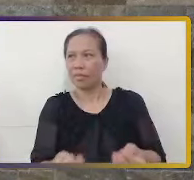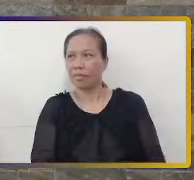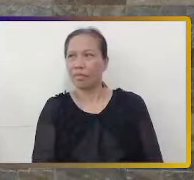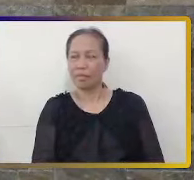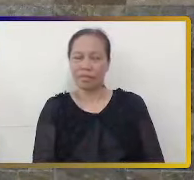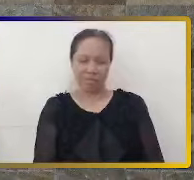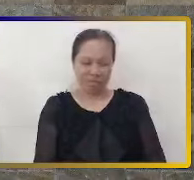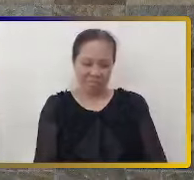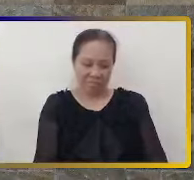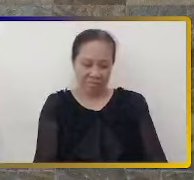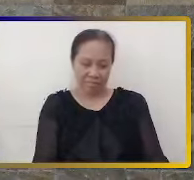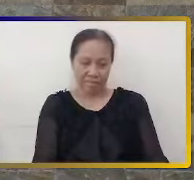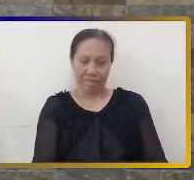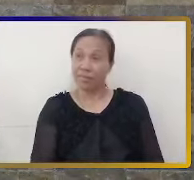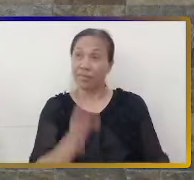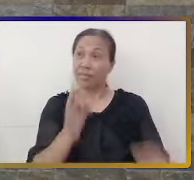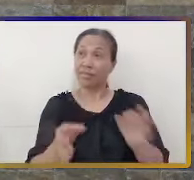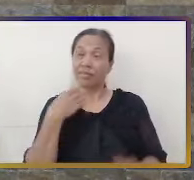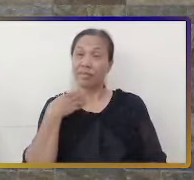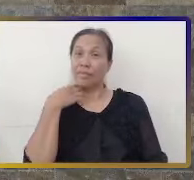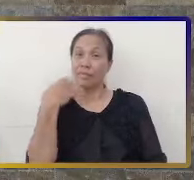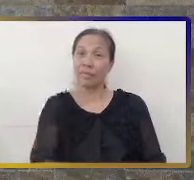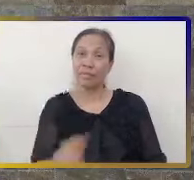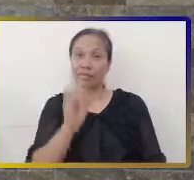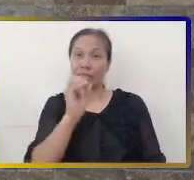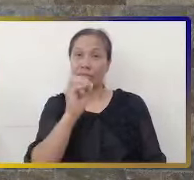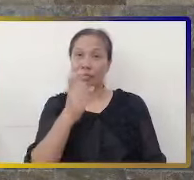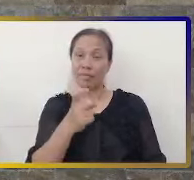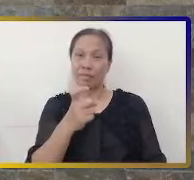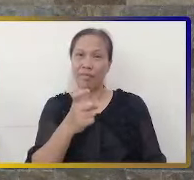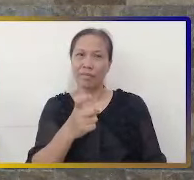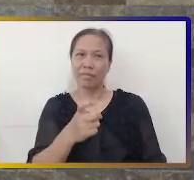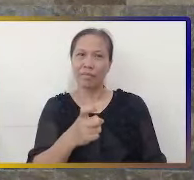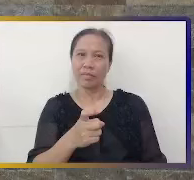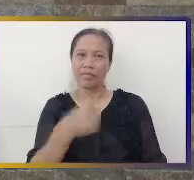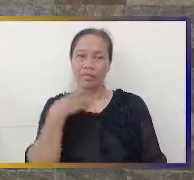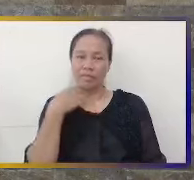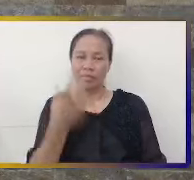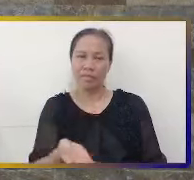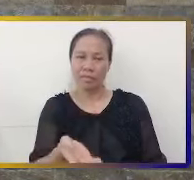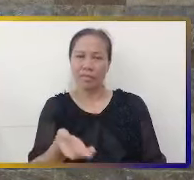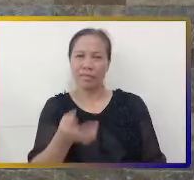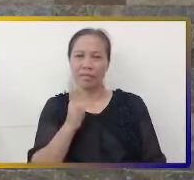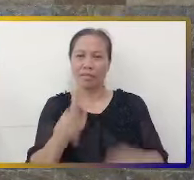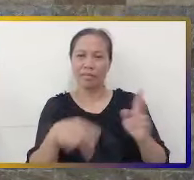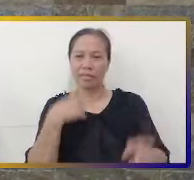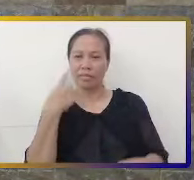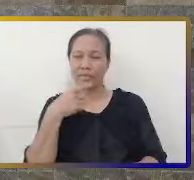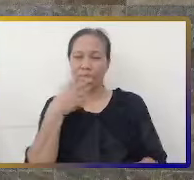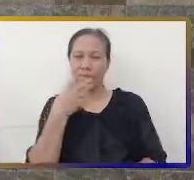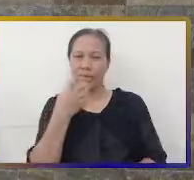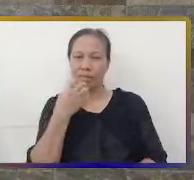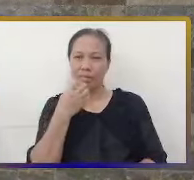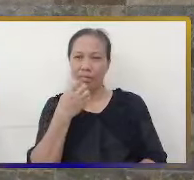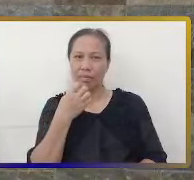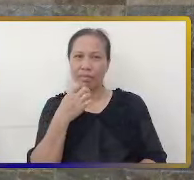siyang pagkain pag namatay na yung ox mamamatay na rin yung kumakain na na hinahanda ng